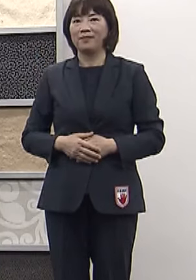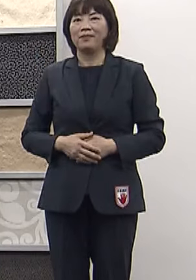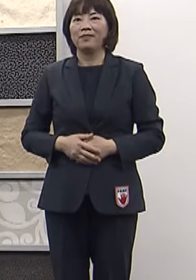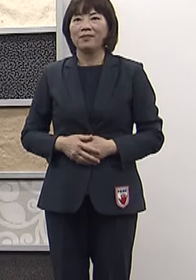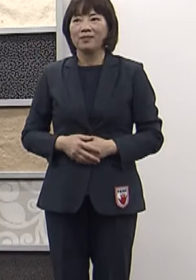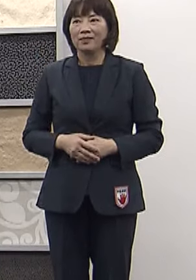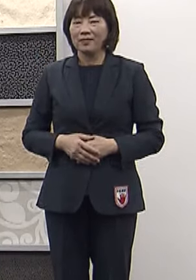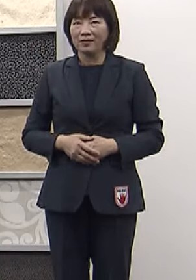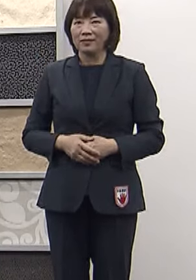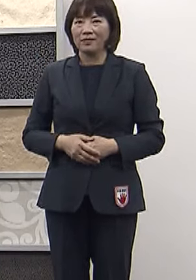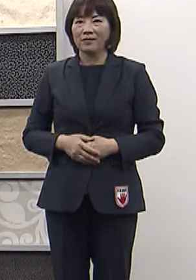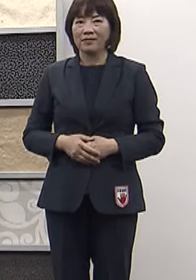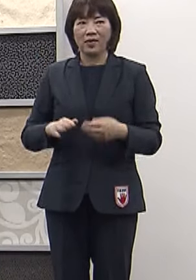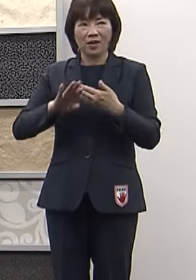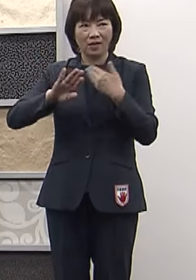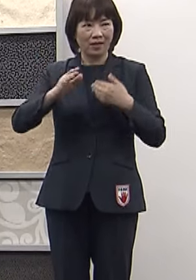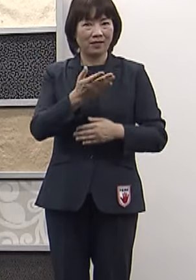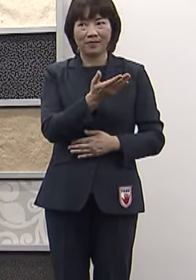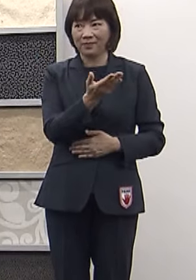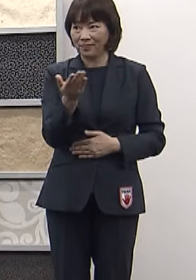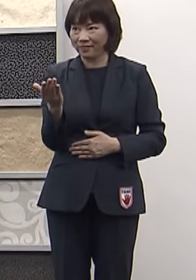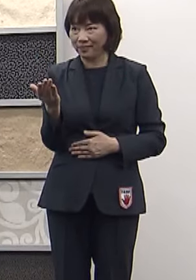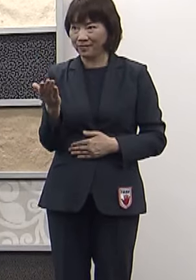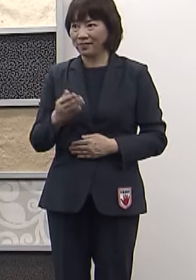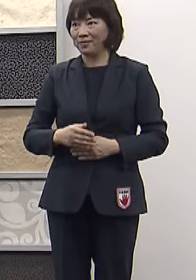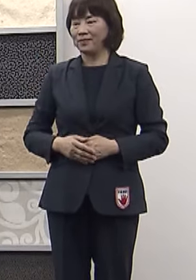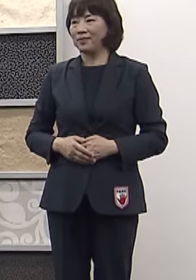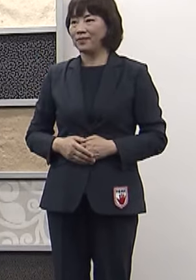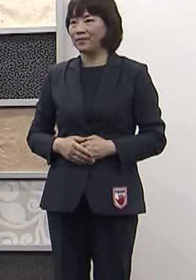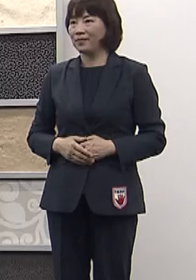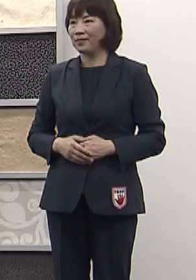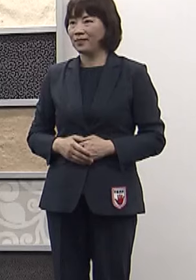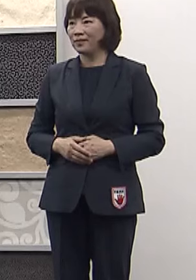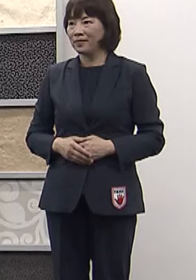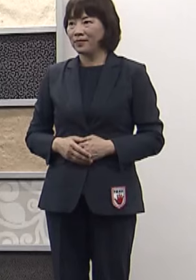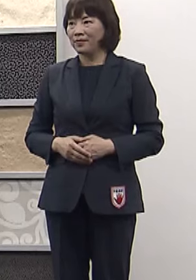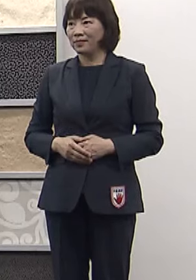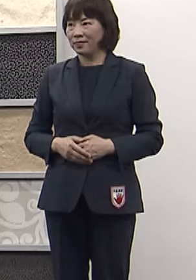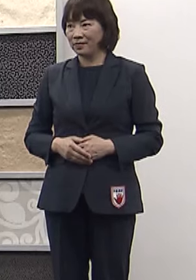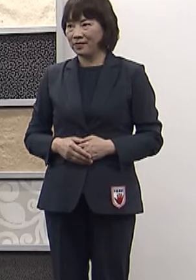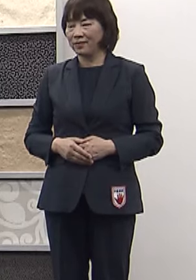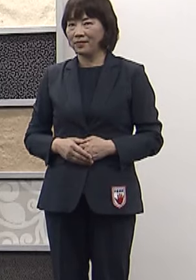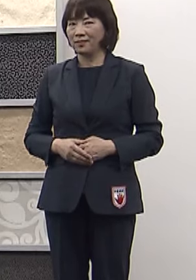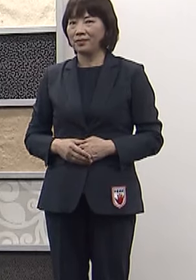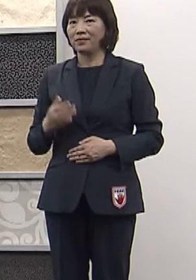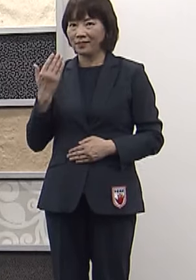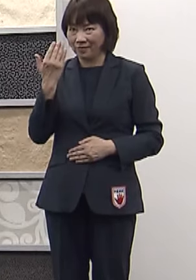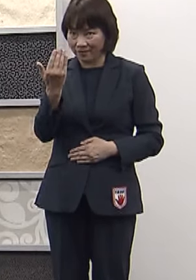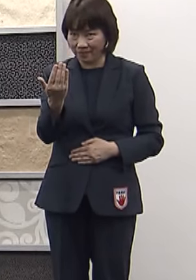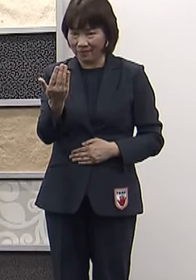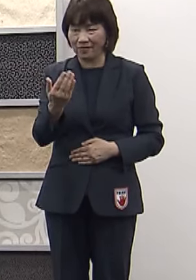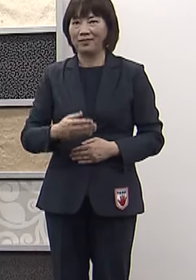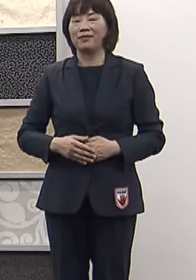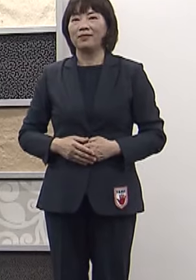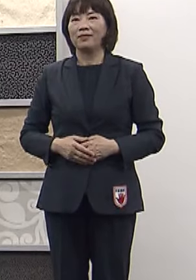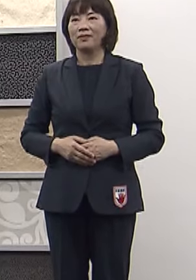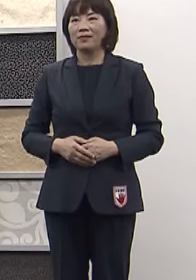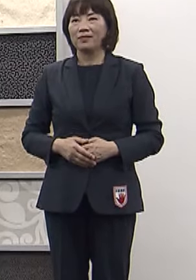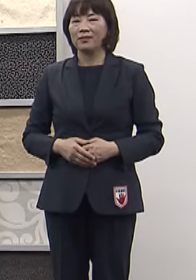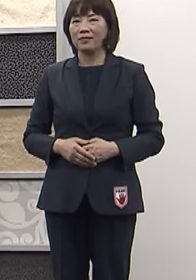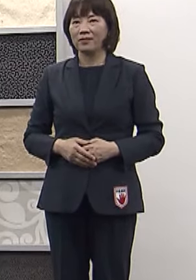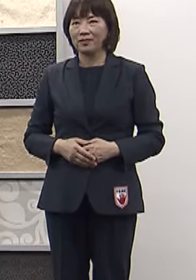うか。他にいかがでしょうか。日経さん。 日本経済新聞の松永です。よろしくお願いします。すみ